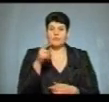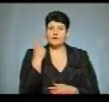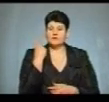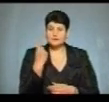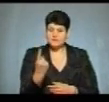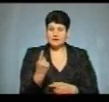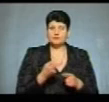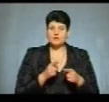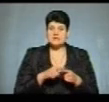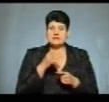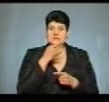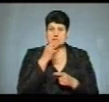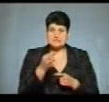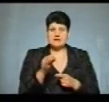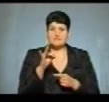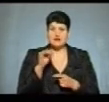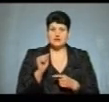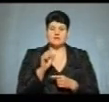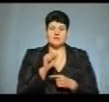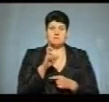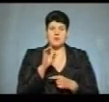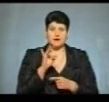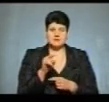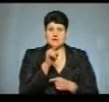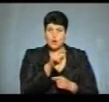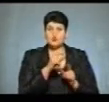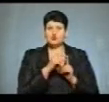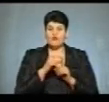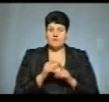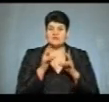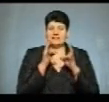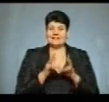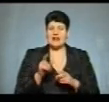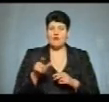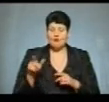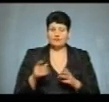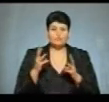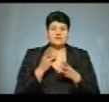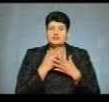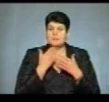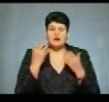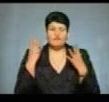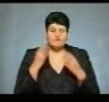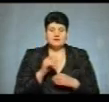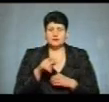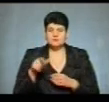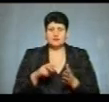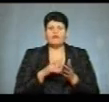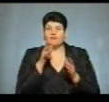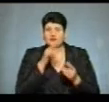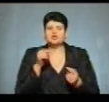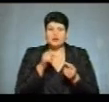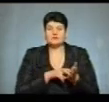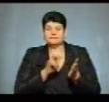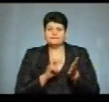речник пожежно-рятувальної служби області Андрій Брик. За його словами, травмованих у пожежі немає. Усі пасажири вчасно покинули